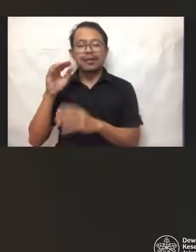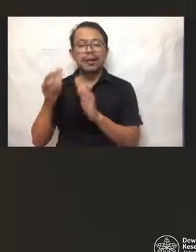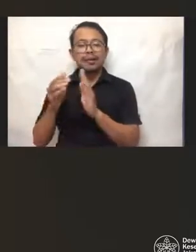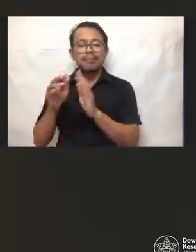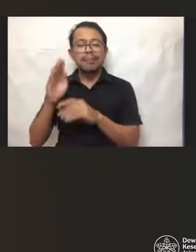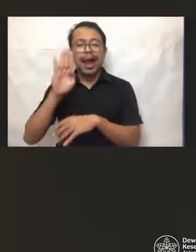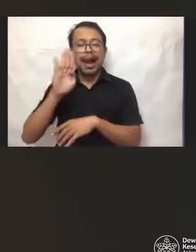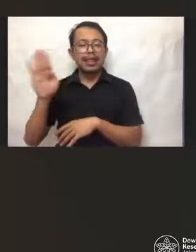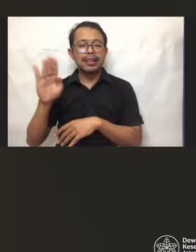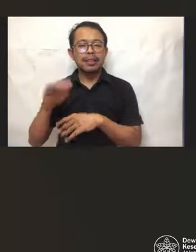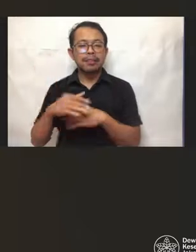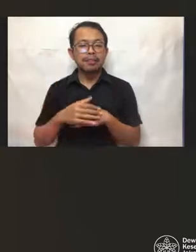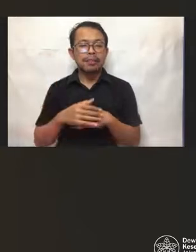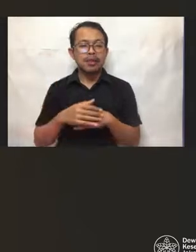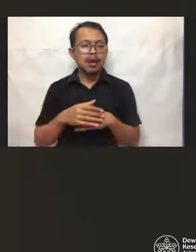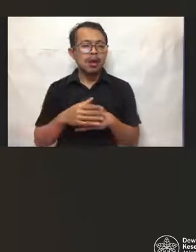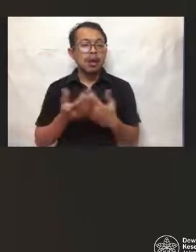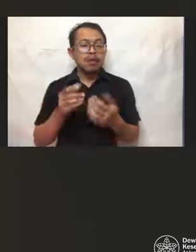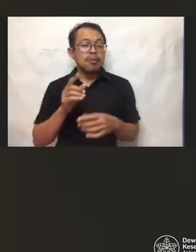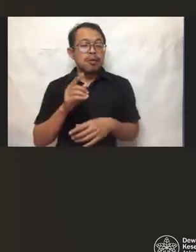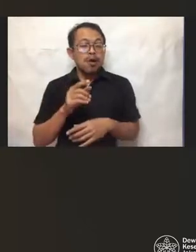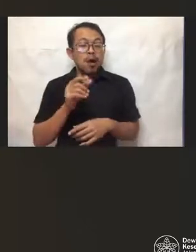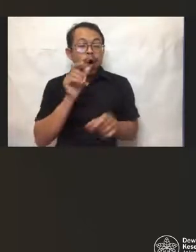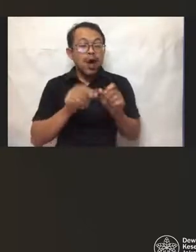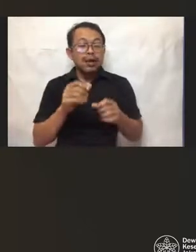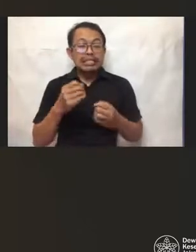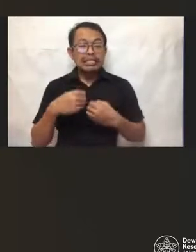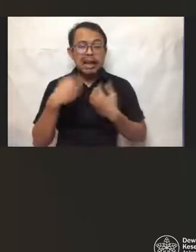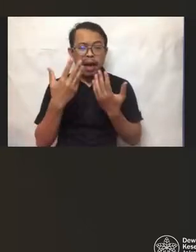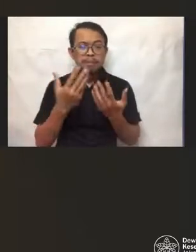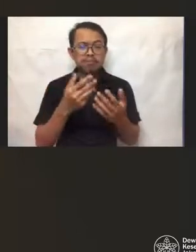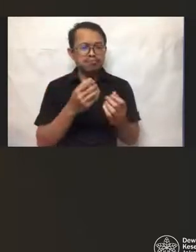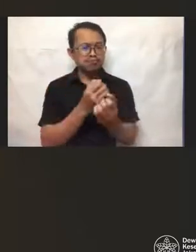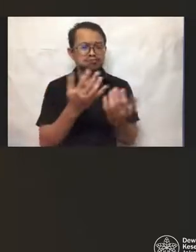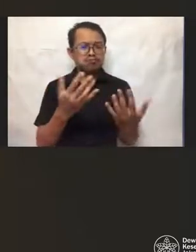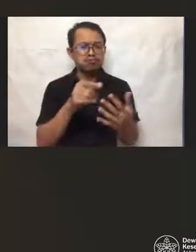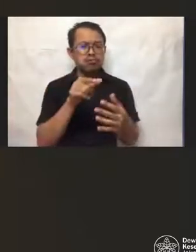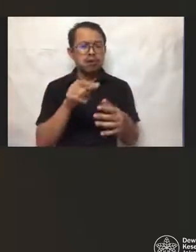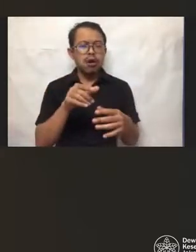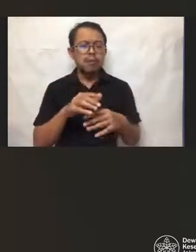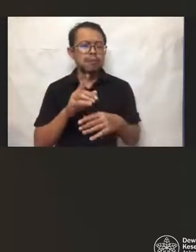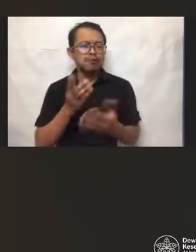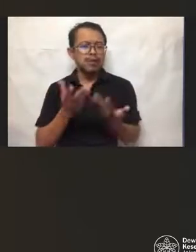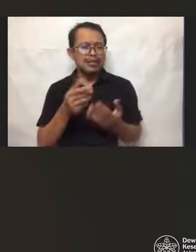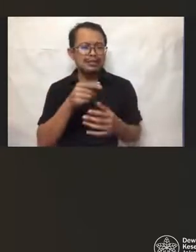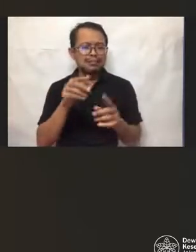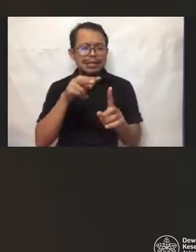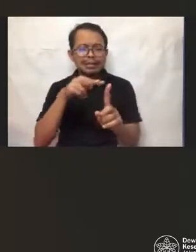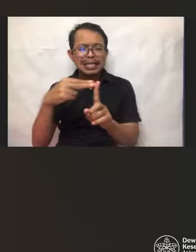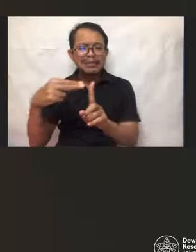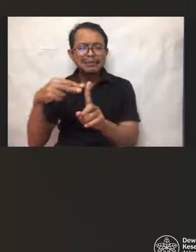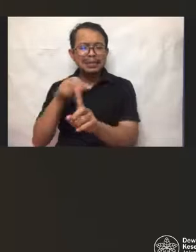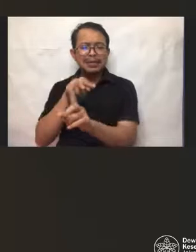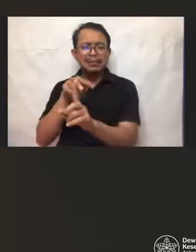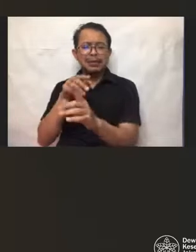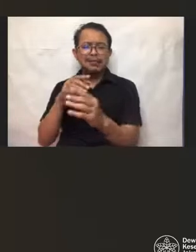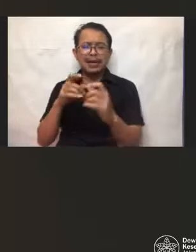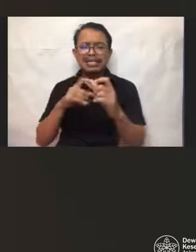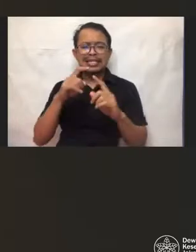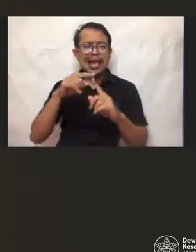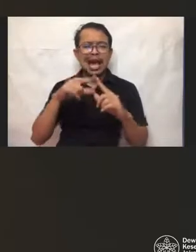Islam bersikap tidak apresiatif ya terhadap pandangan-pandangan Sultan Takdir Ali